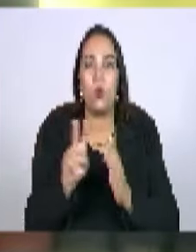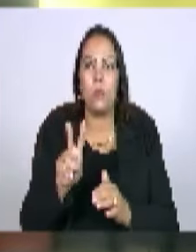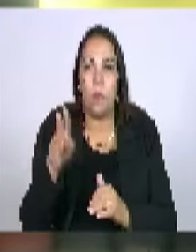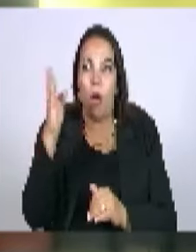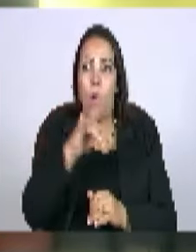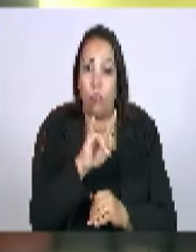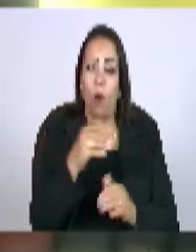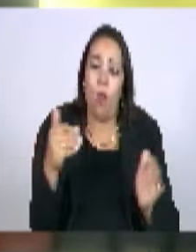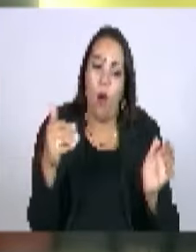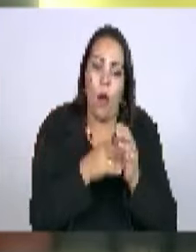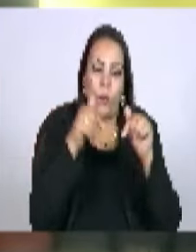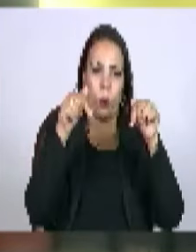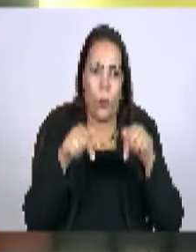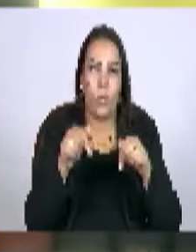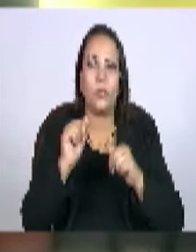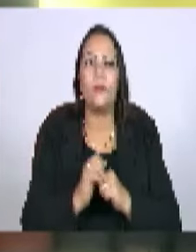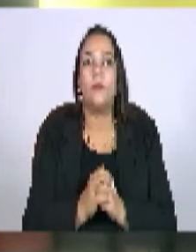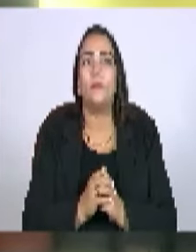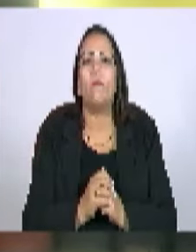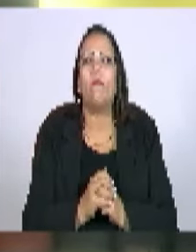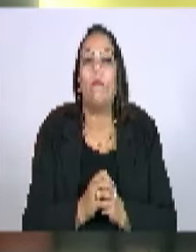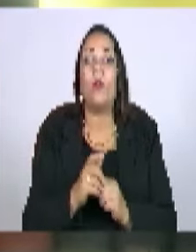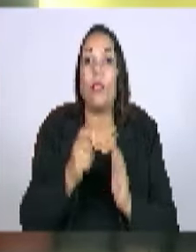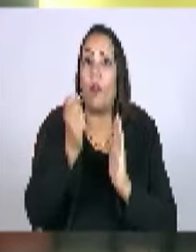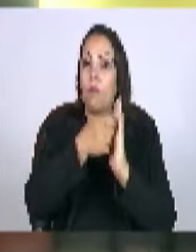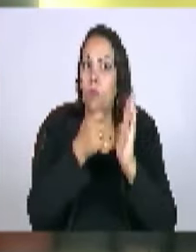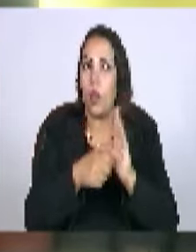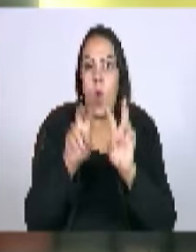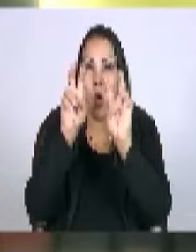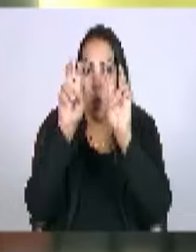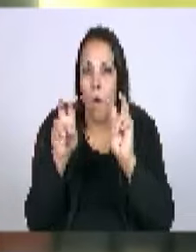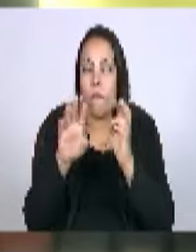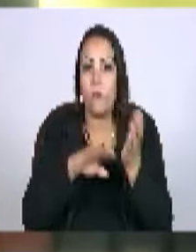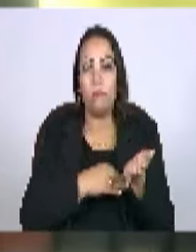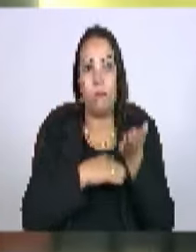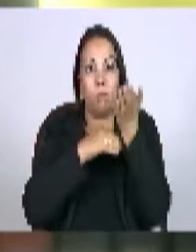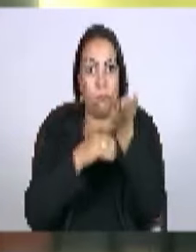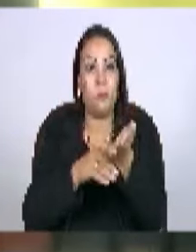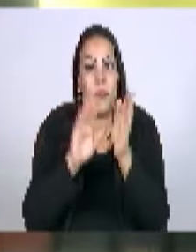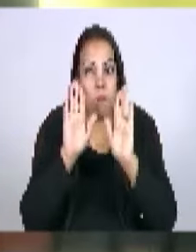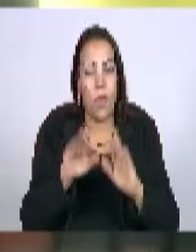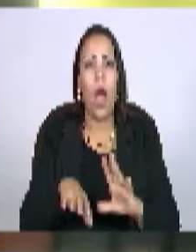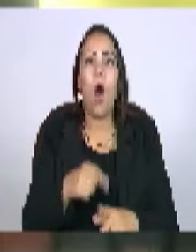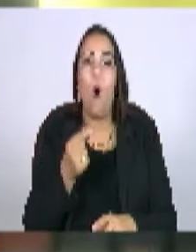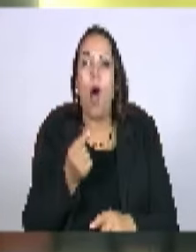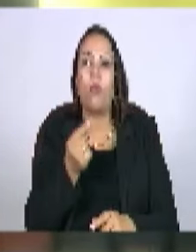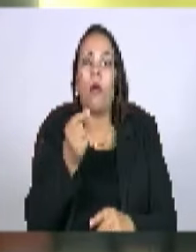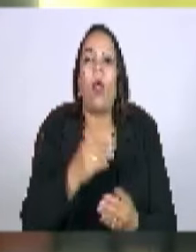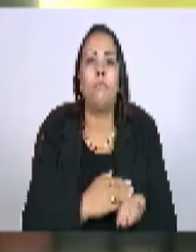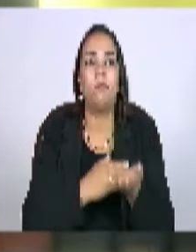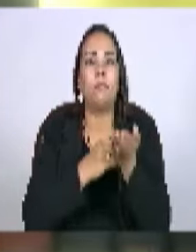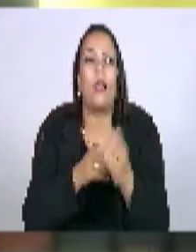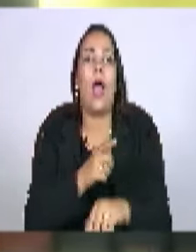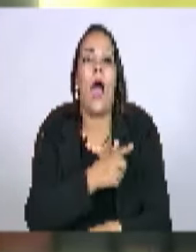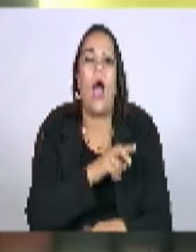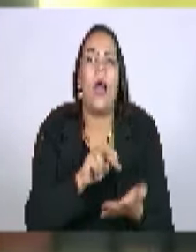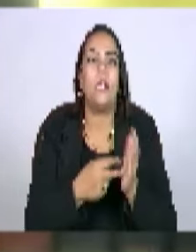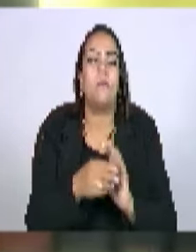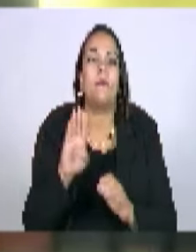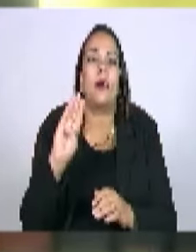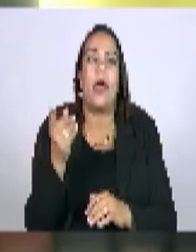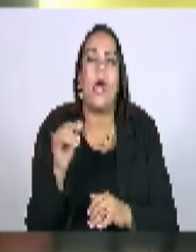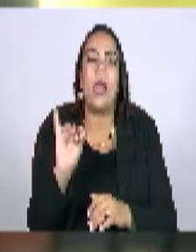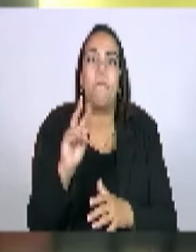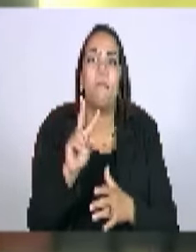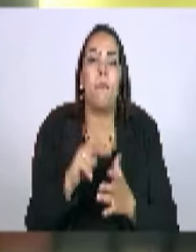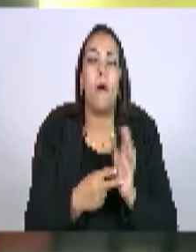الان طبعا مذكره التوقيف لما صدرت او المطالبه اللي طالب بها كريم خان ا